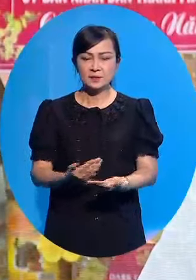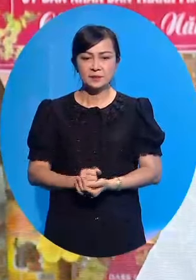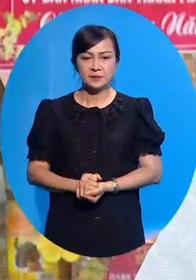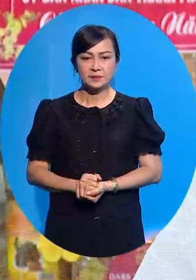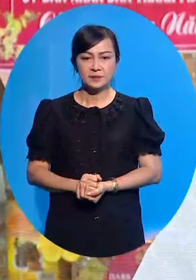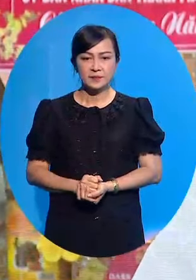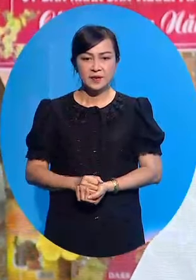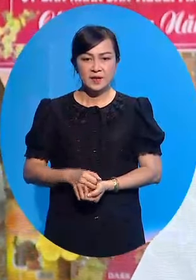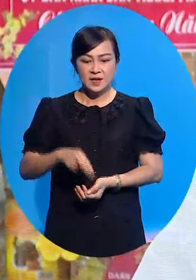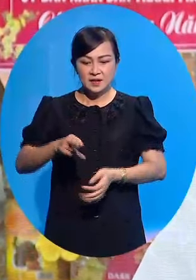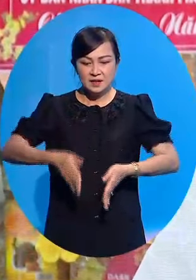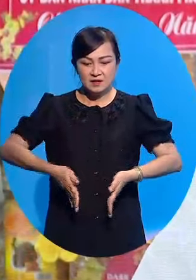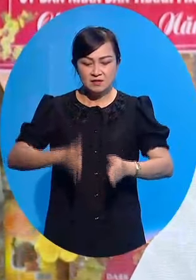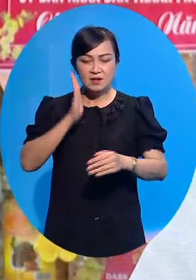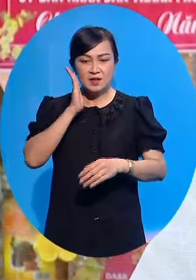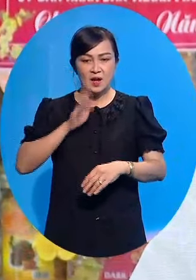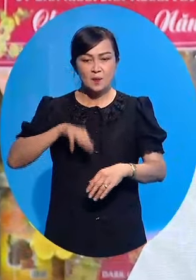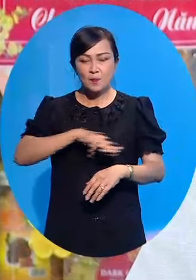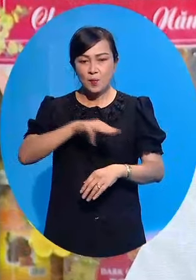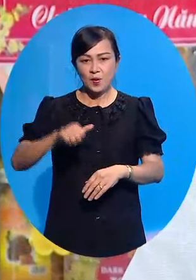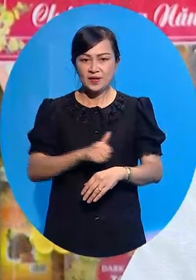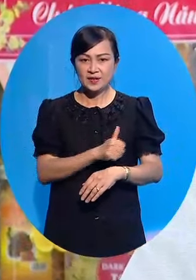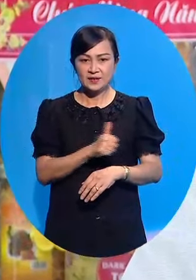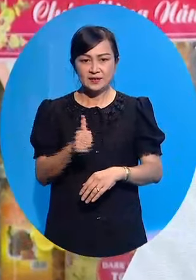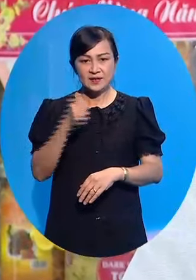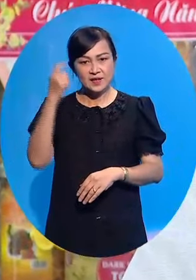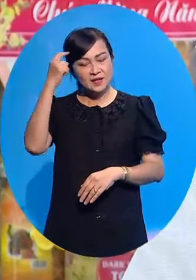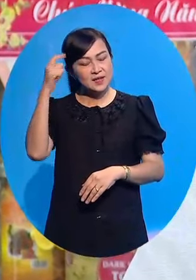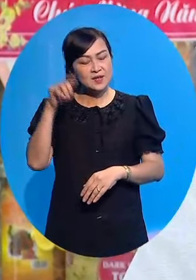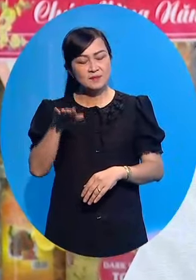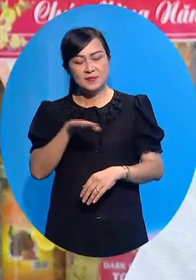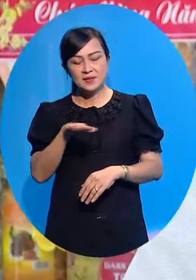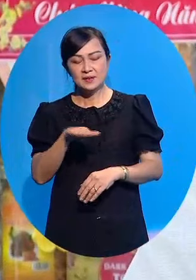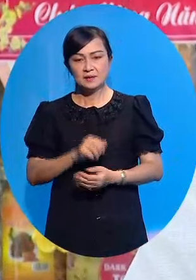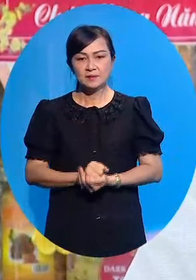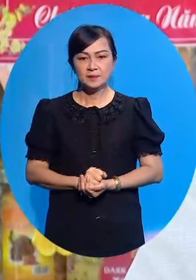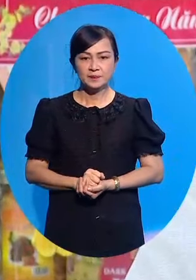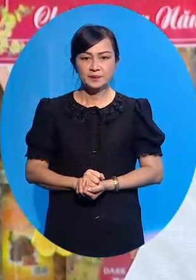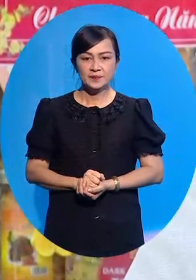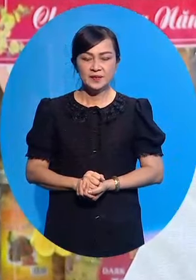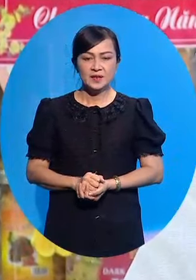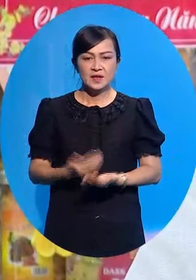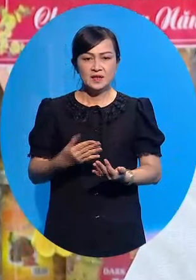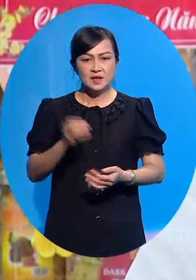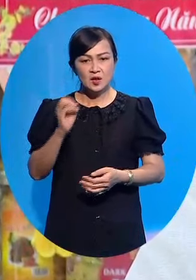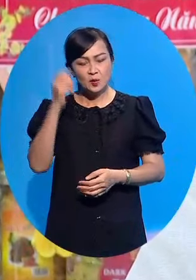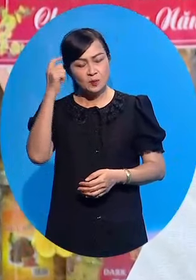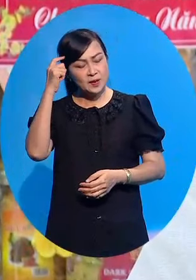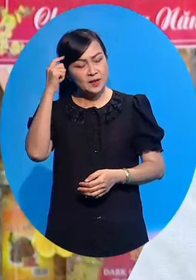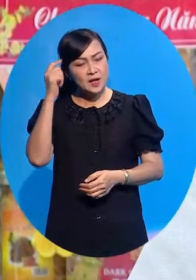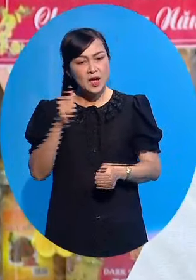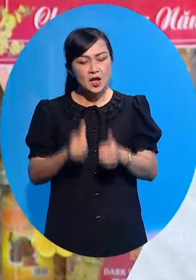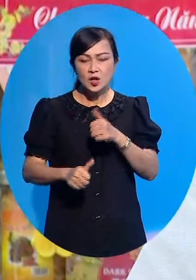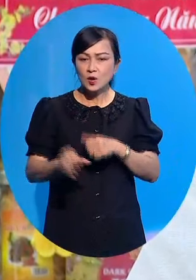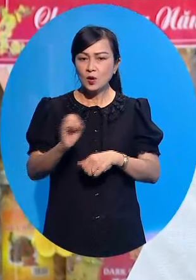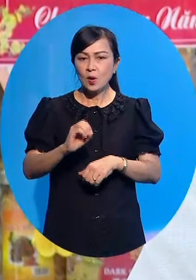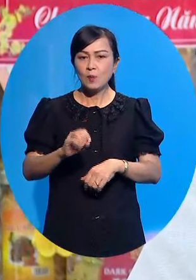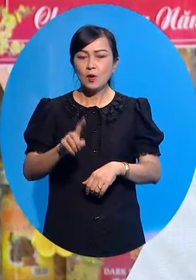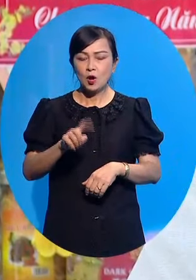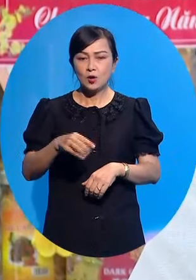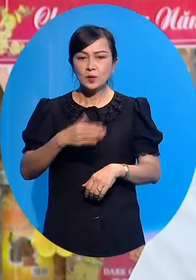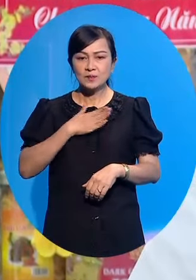đi trên thành đường sạch đẹp, nhiều khi mọi người nghĩ đơn giản, thậm chí mọi người không nghĩ đến. Nhưng mà nếu như không có chúng ta thì chắc